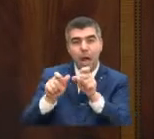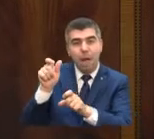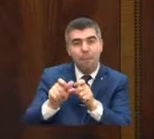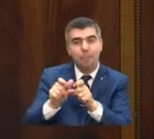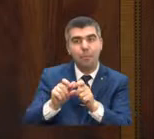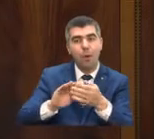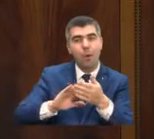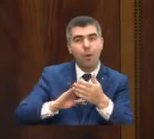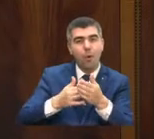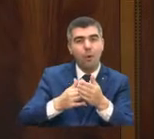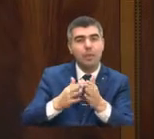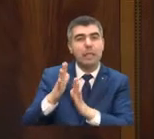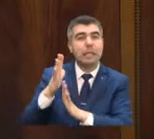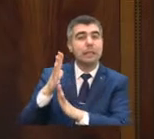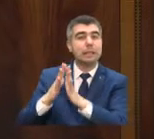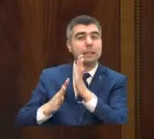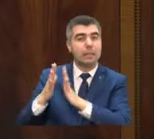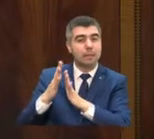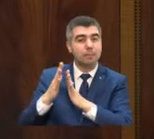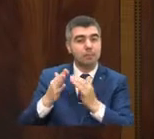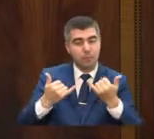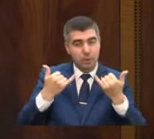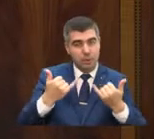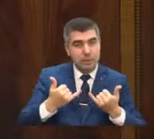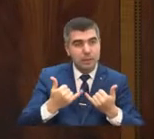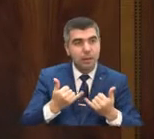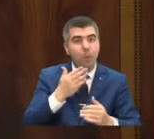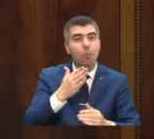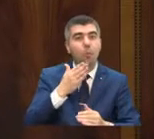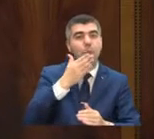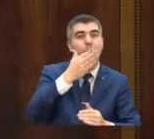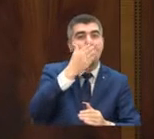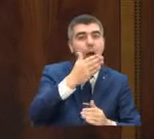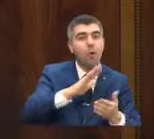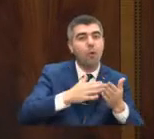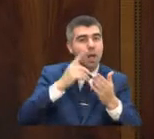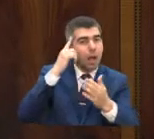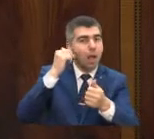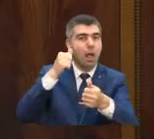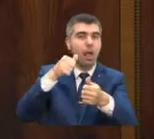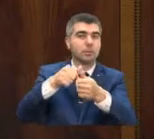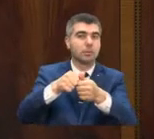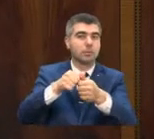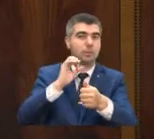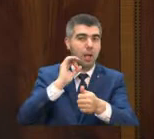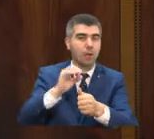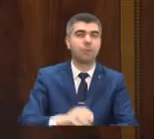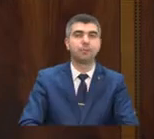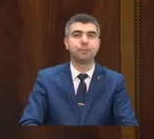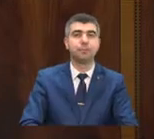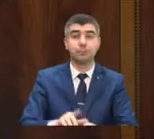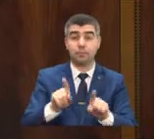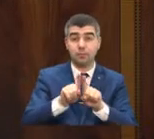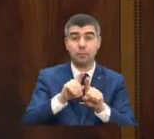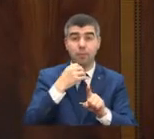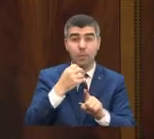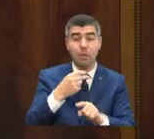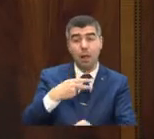وحاضره ومستقبله بمتسابسه وأفاقه. غموض الخطاب المعتمد من طرف جهات